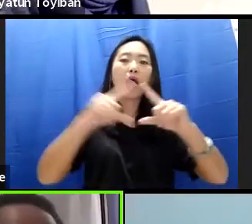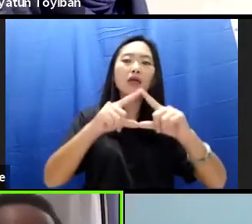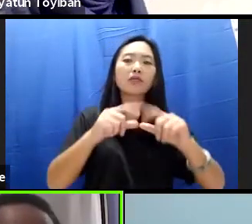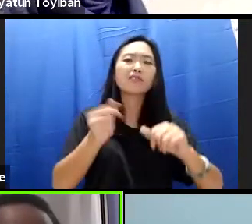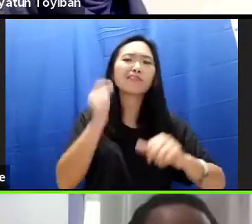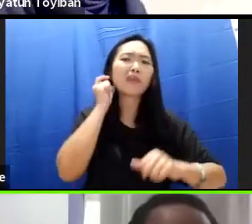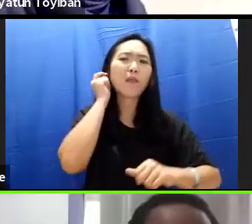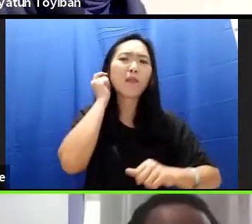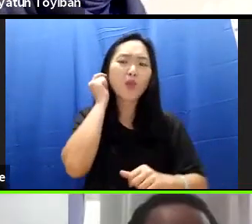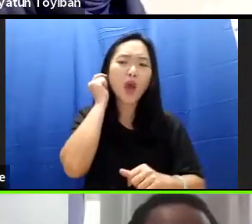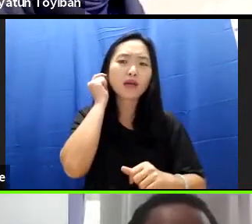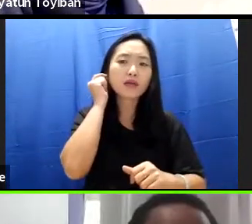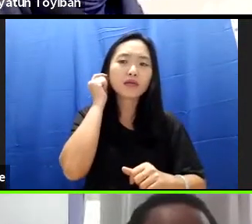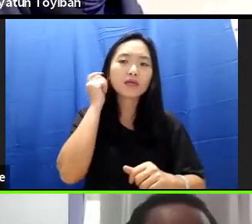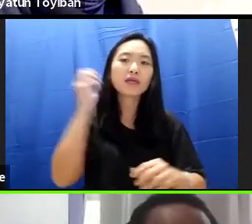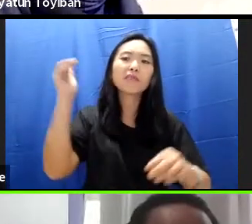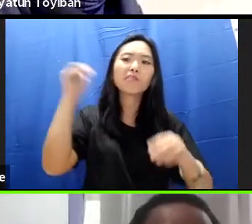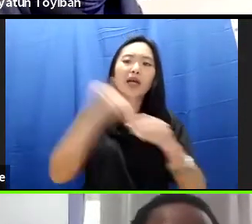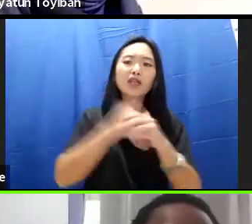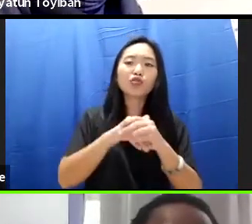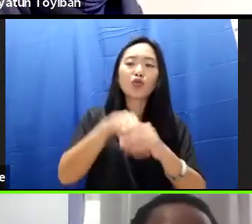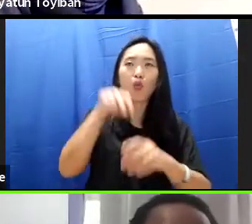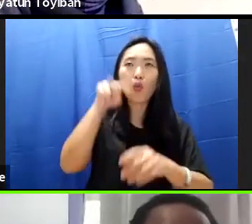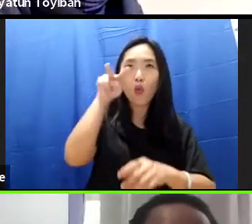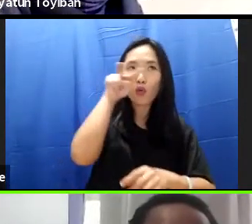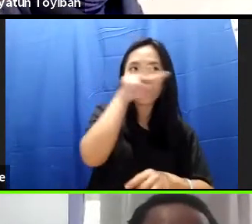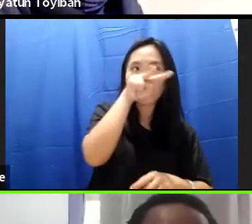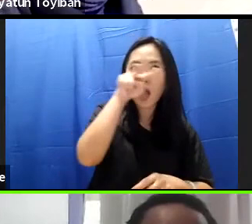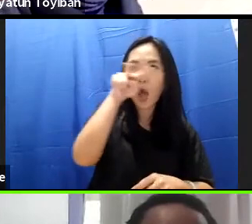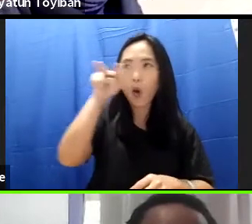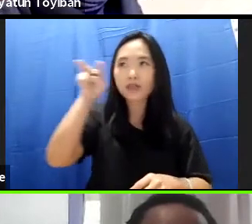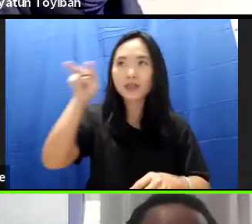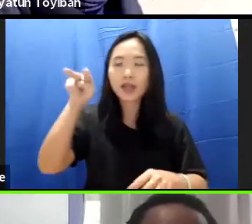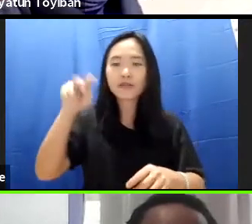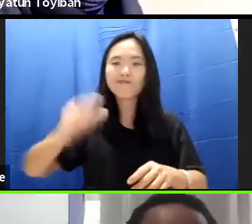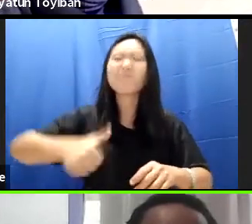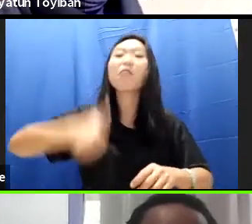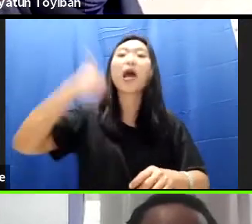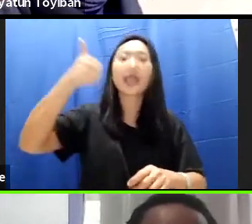pengawasan cukup baik, jadi tidak ada